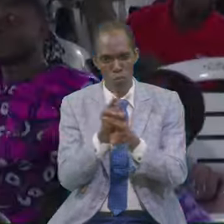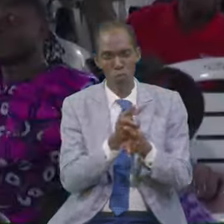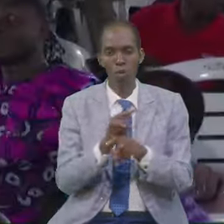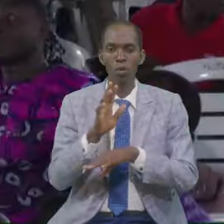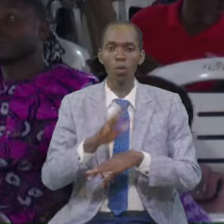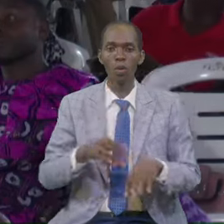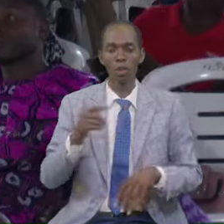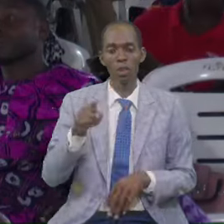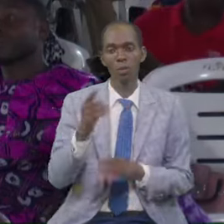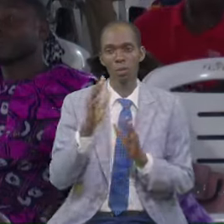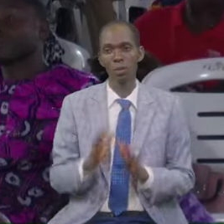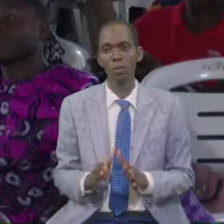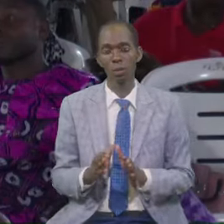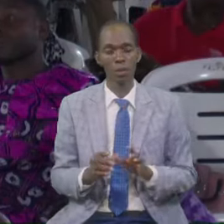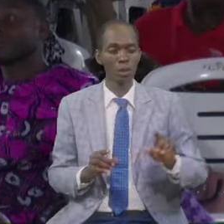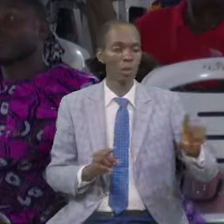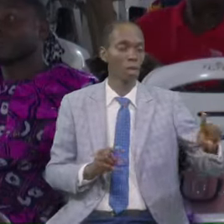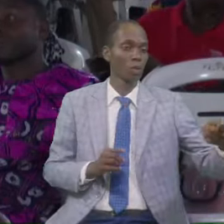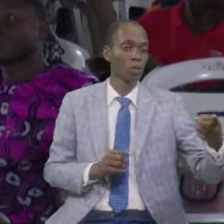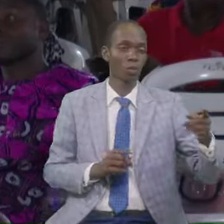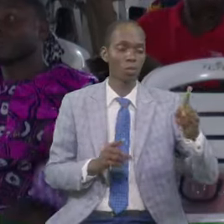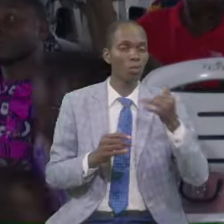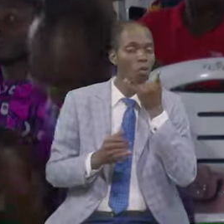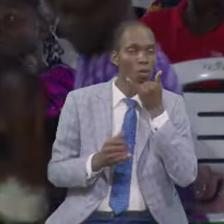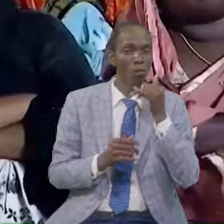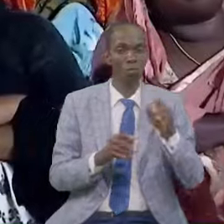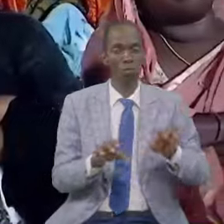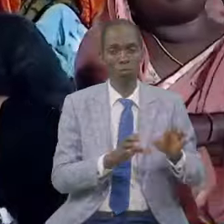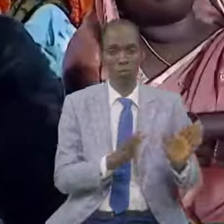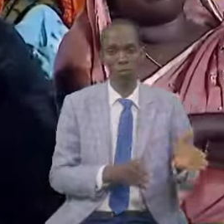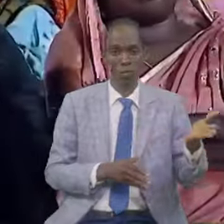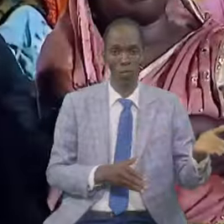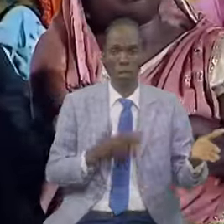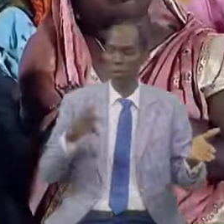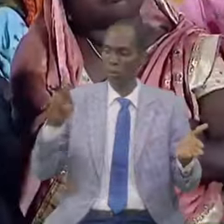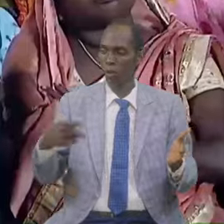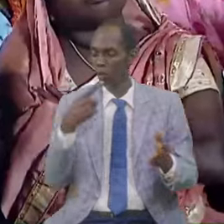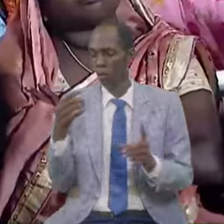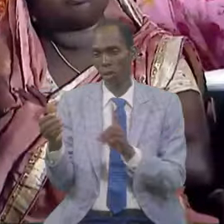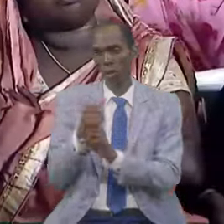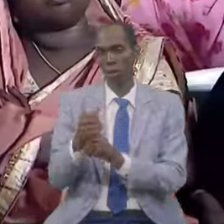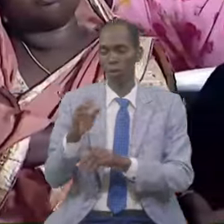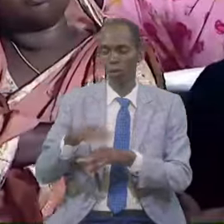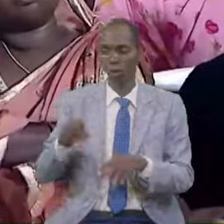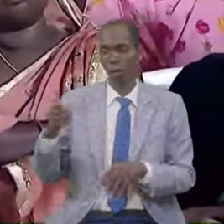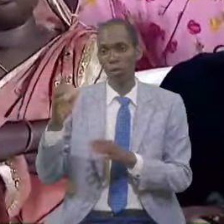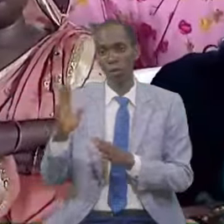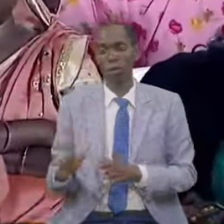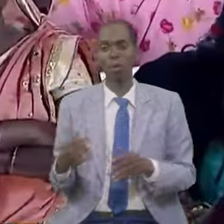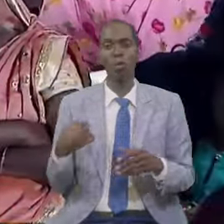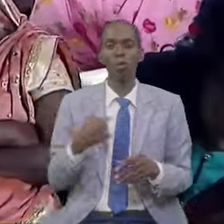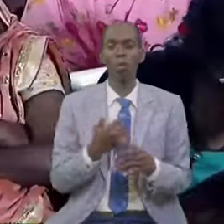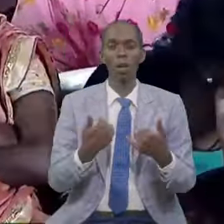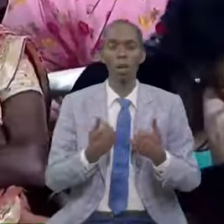The accused. ఆ నేరం మోపుతున్నాడు. The accuser. నేరం మోపేవాడు. There is the prosecutor. అలాగే మన